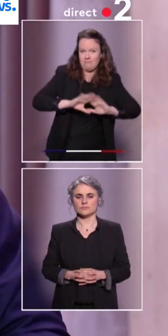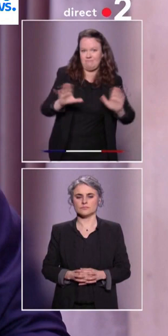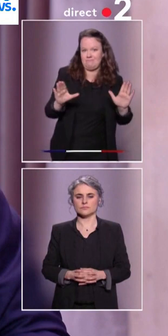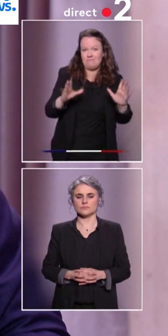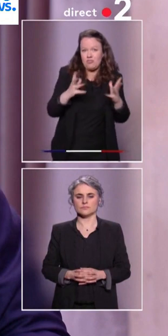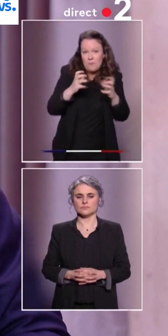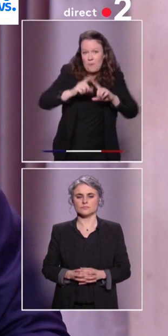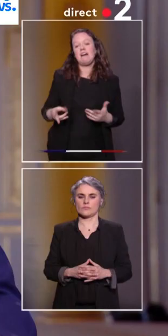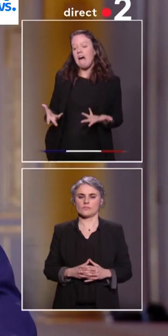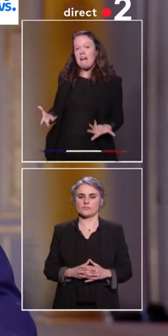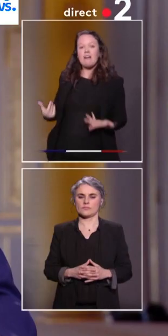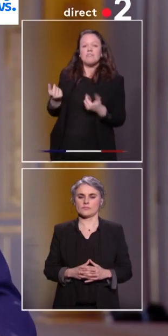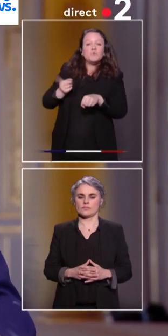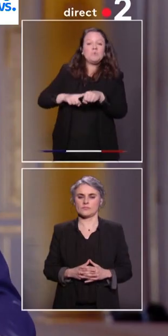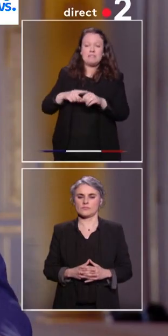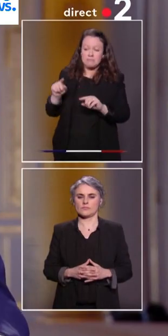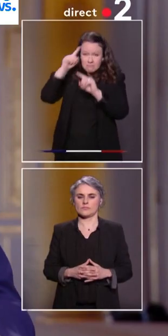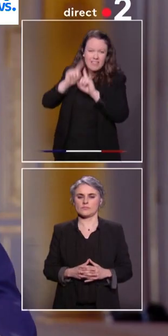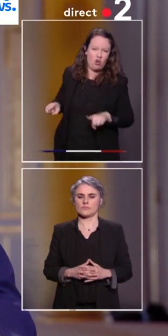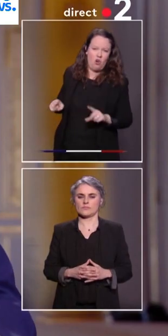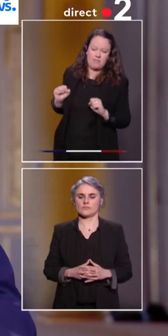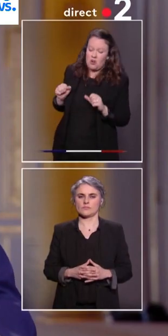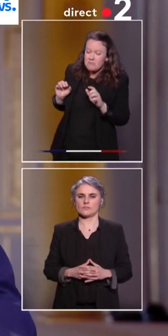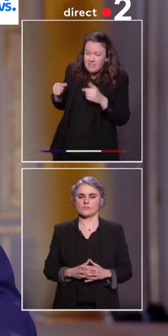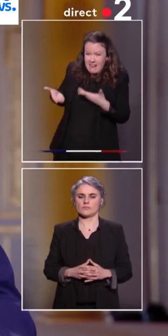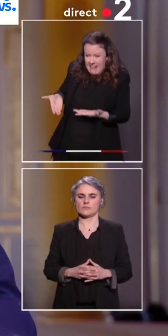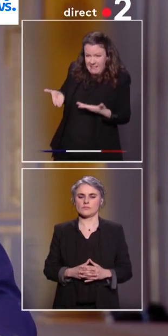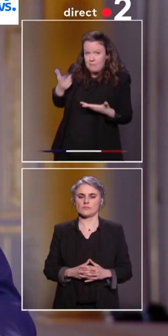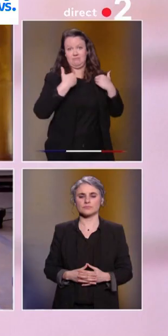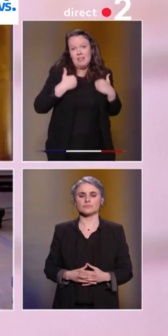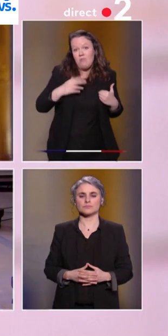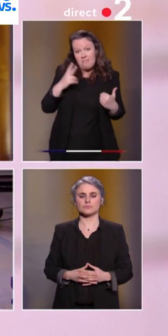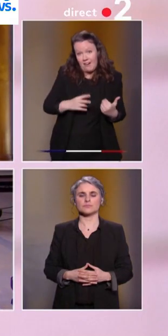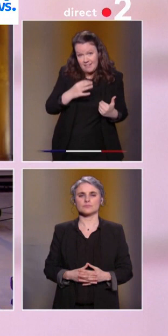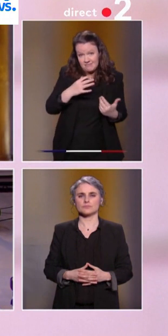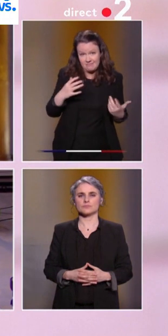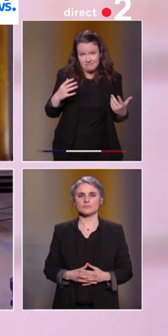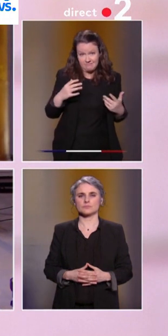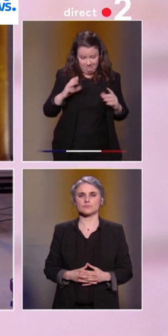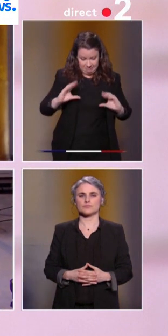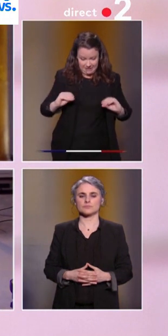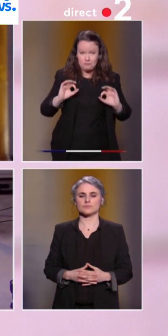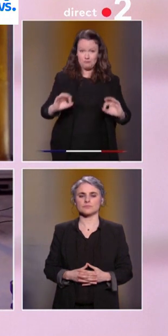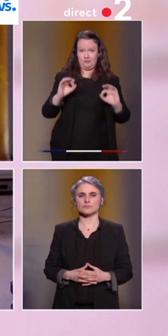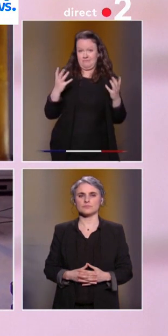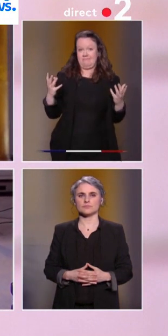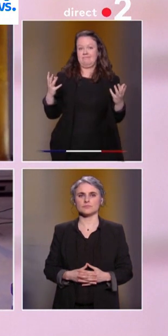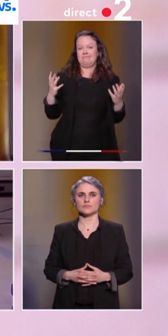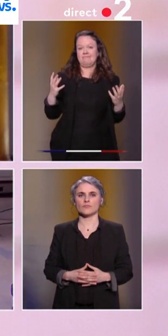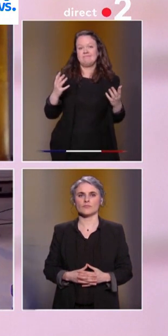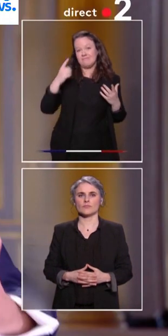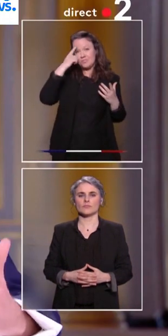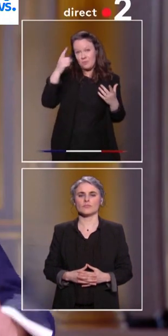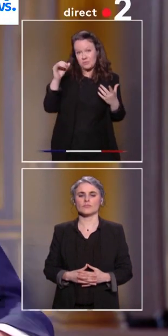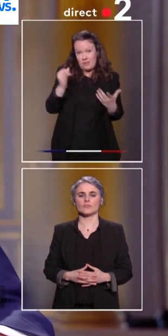worden. Schon seit Anfang des Jahres wird gegen die Reform gestreikt und protestiert. Je pense qu'il faut qu'il y ait un chemin qui soit maintenant trouvé et